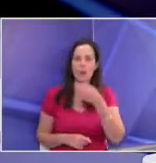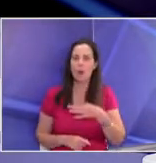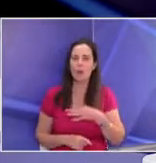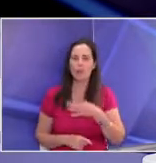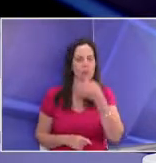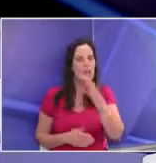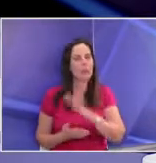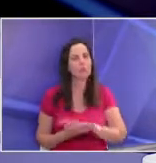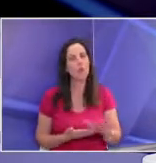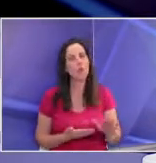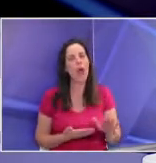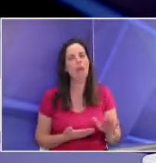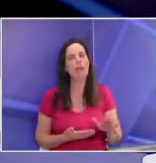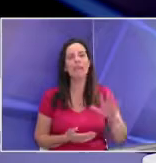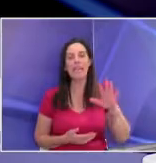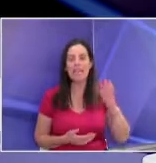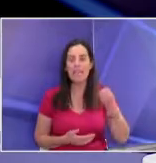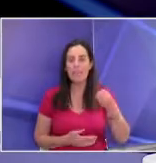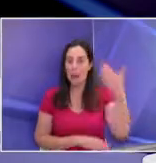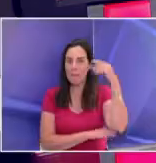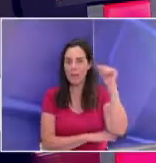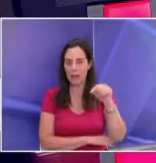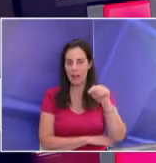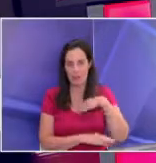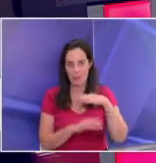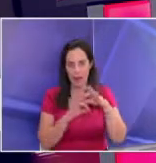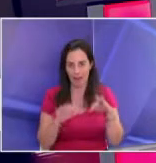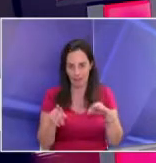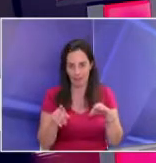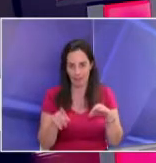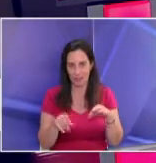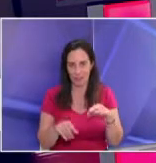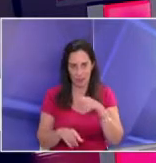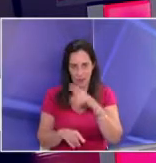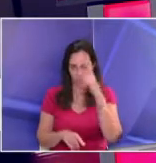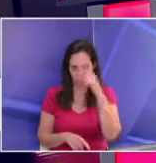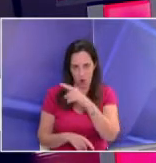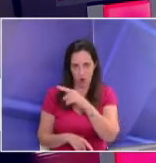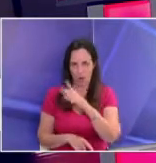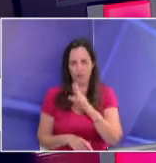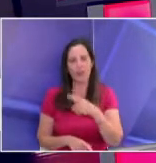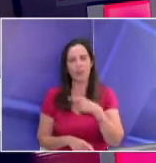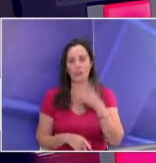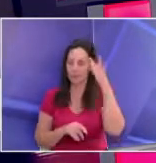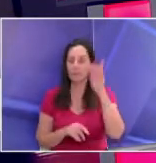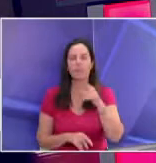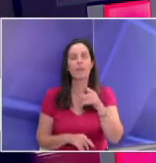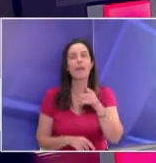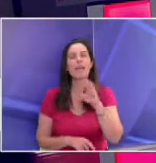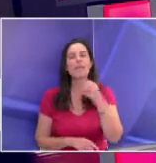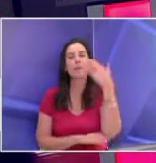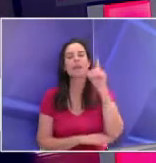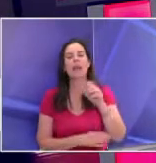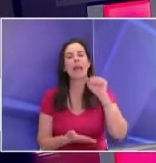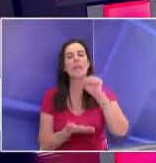פה, שאלה מאוד פשוטה. האם המדינה, אני מתחיל איתך, אני עובר אחרי זה לדרור, כי דרור העמדה שלו קצת אמר, אבל אני רוצה שהוא יעמיק. האם המדינה